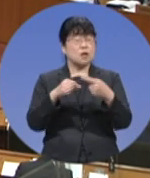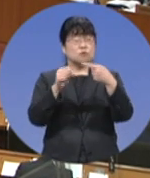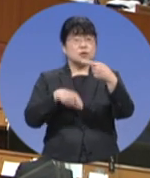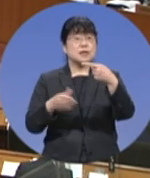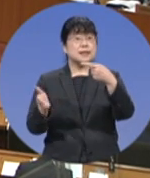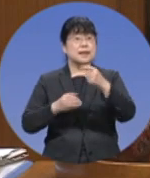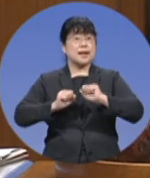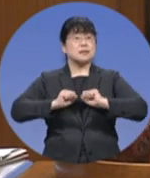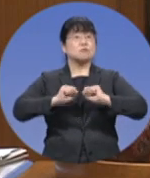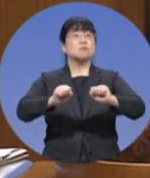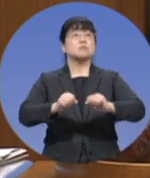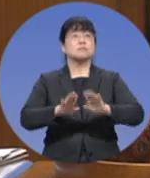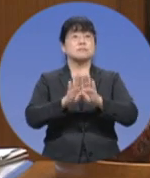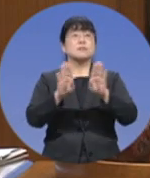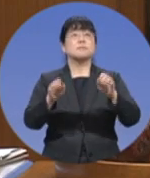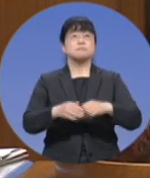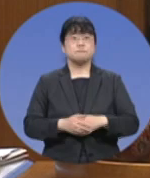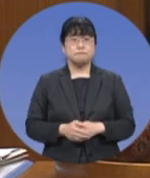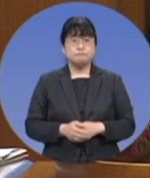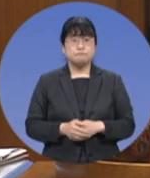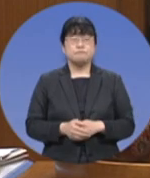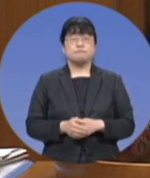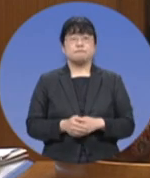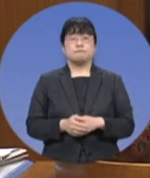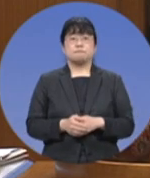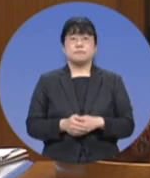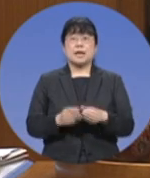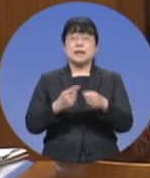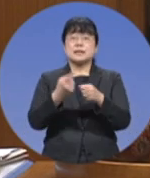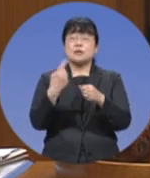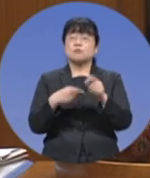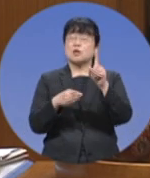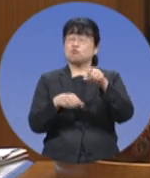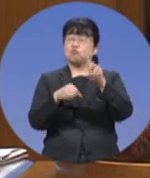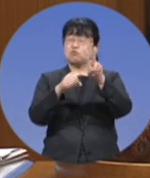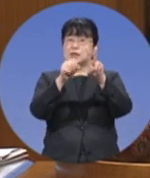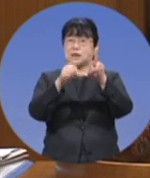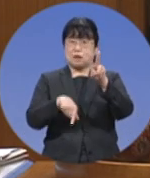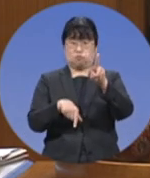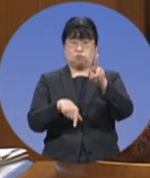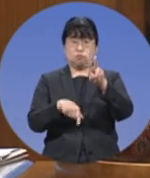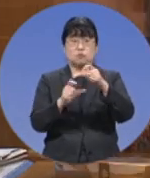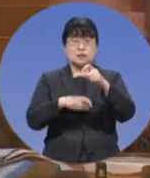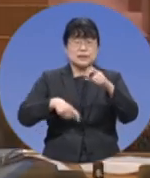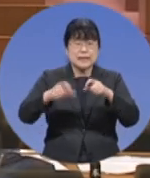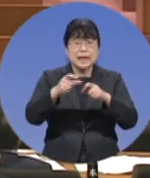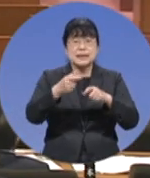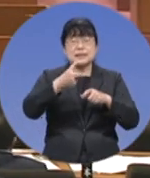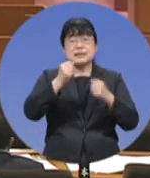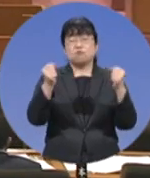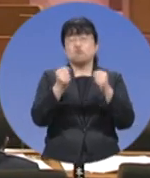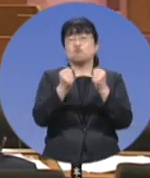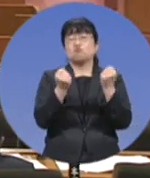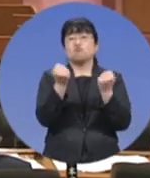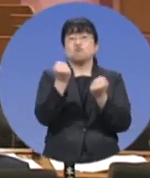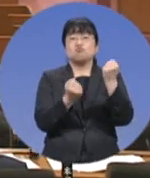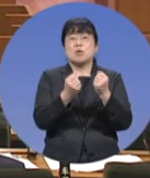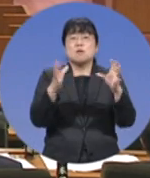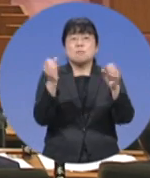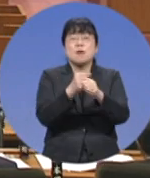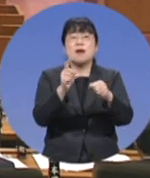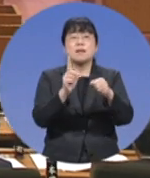月から施行しています。そして昨年12月、さらなる飲酒運転の根絶に向